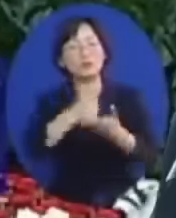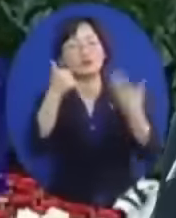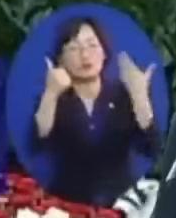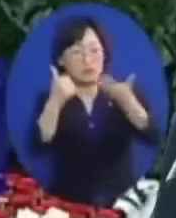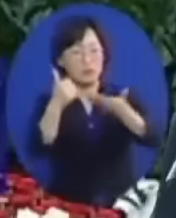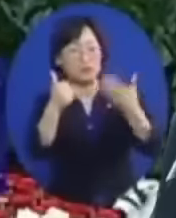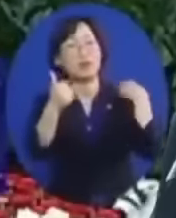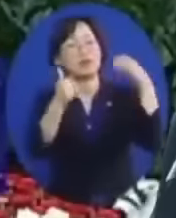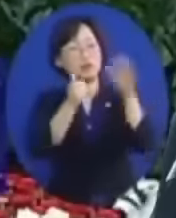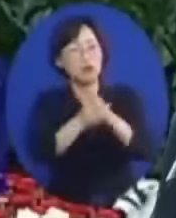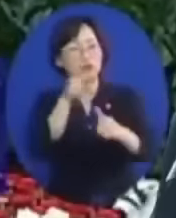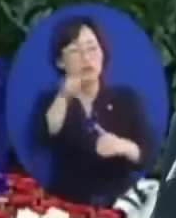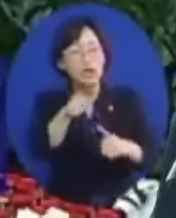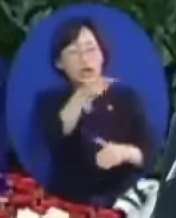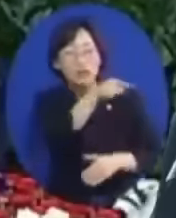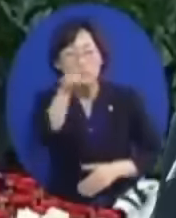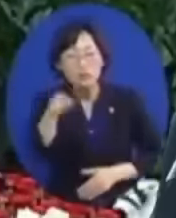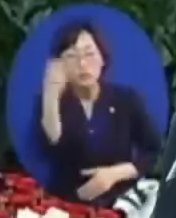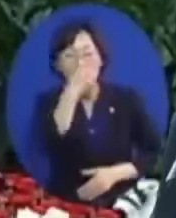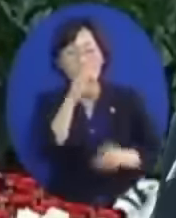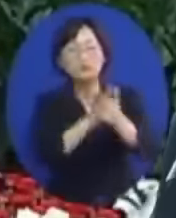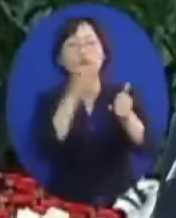이는 그가 너를 돌보심이라고 말한 것입니다.